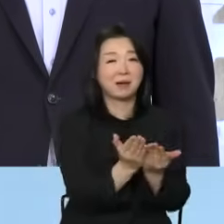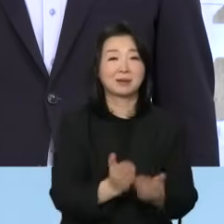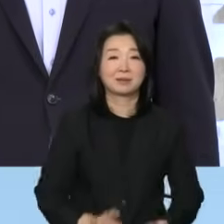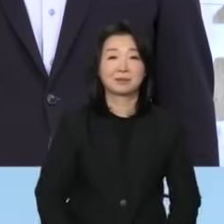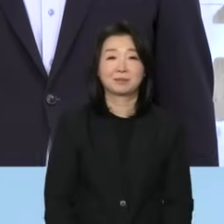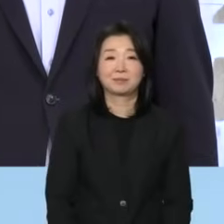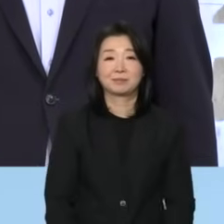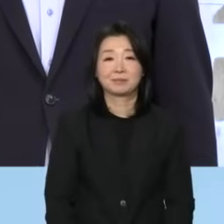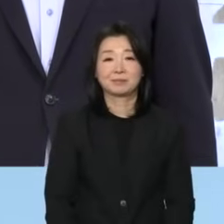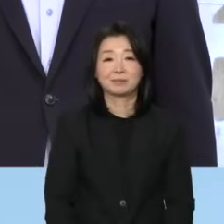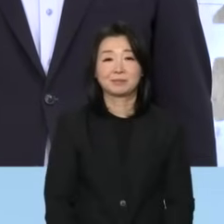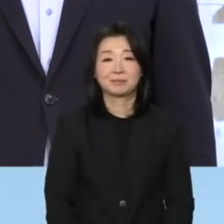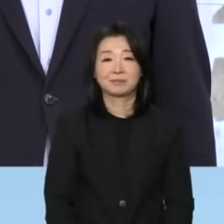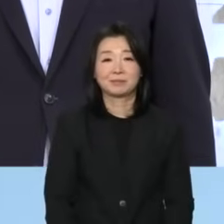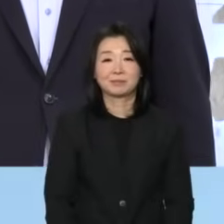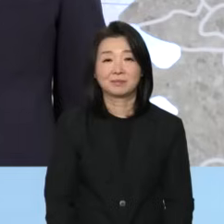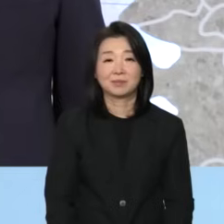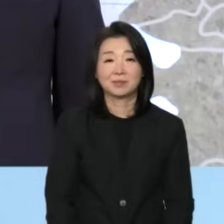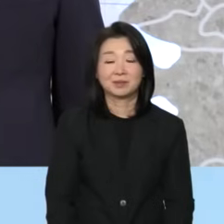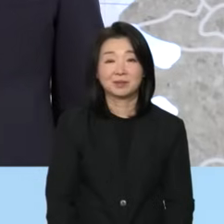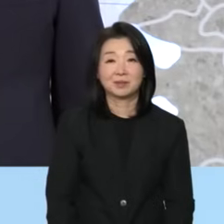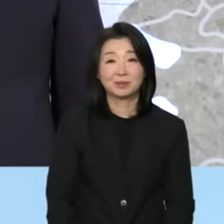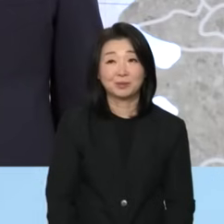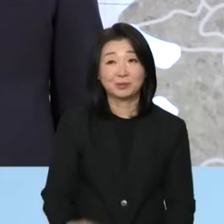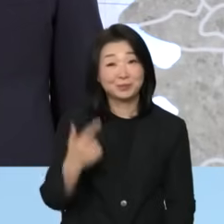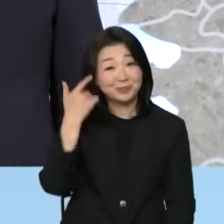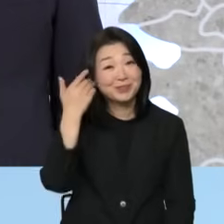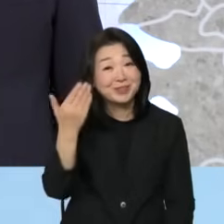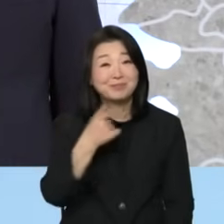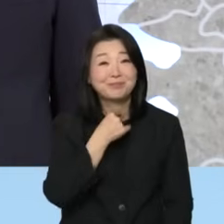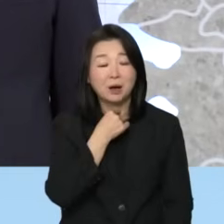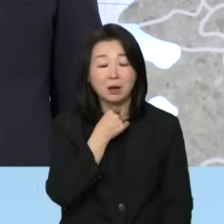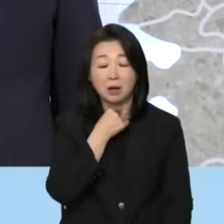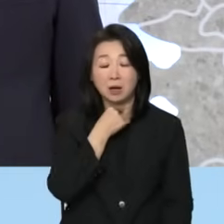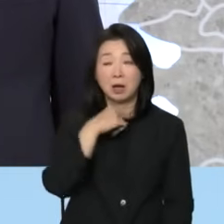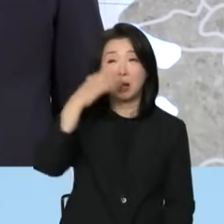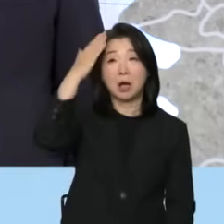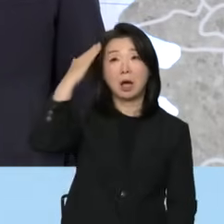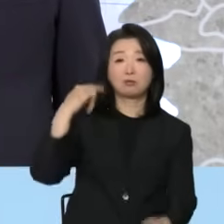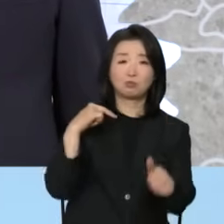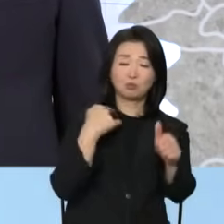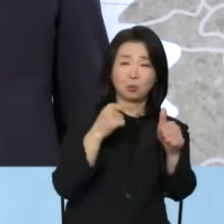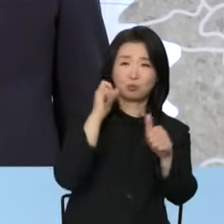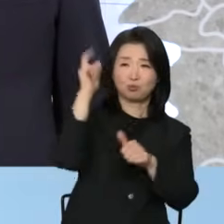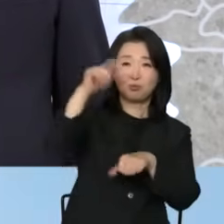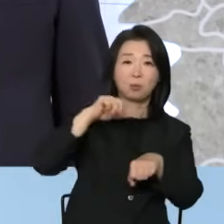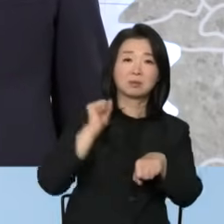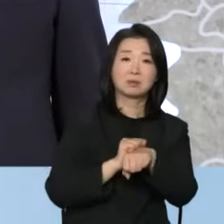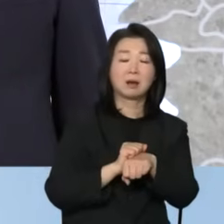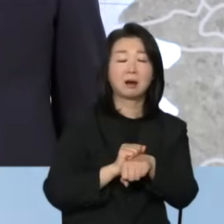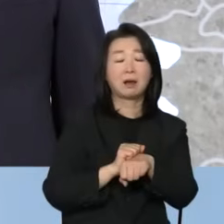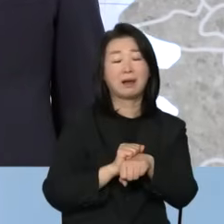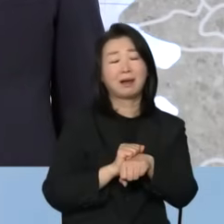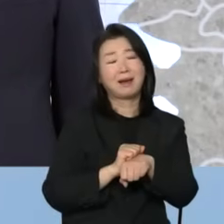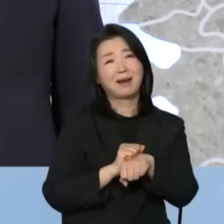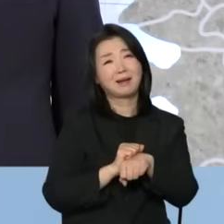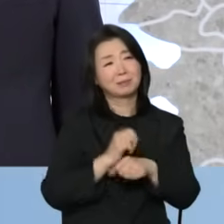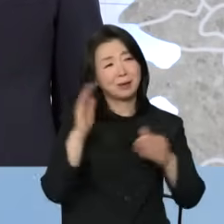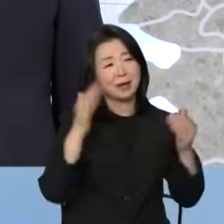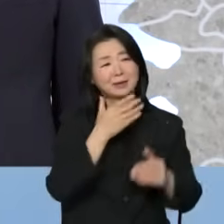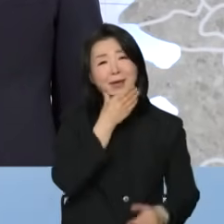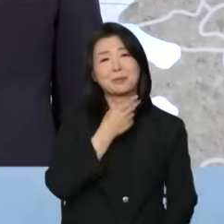네, 알겠습니다. 좀 비슷한 질문이 이어지는 것 같은데 우리 교육이 참 우수하지만 또 행복하지 않은 아이들을 만든다